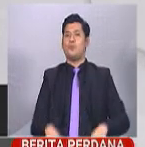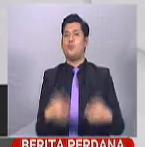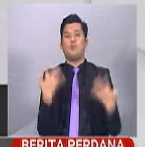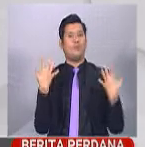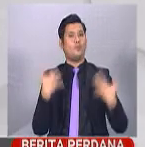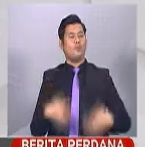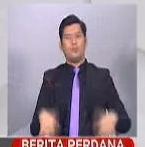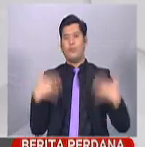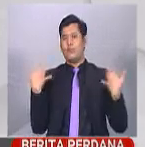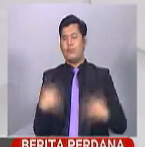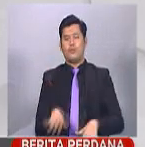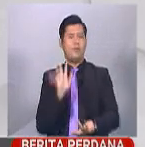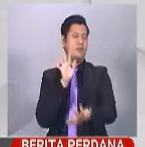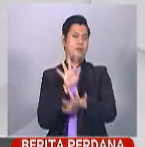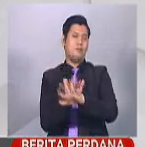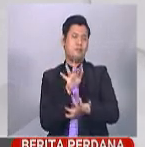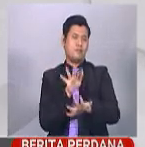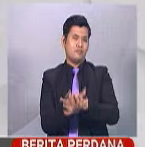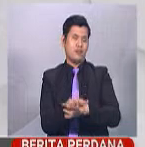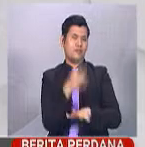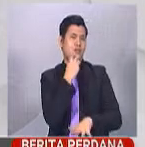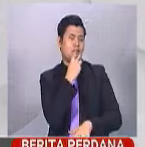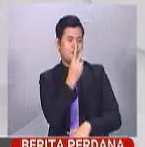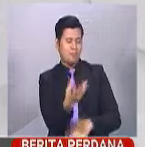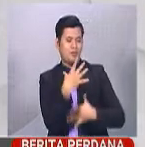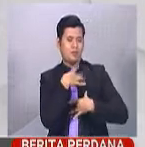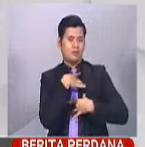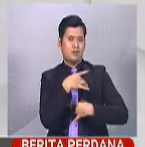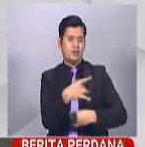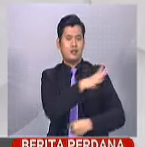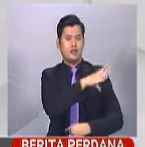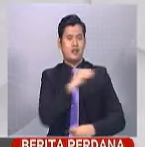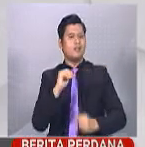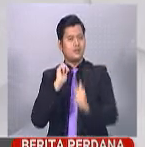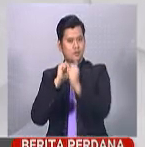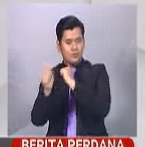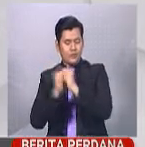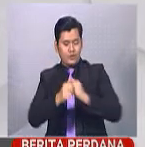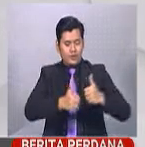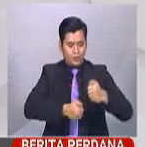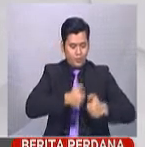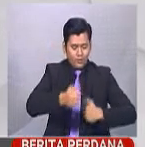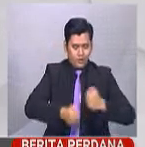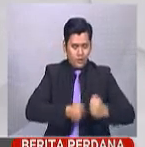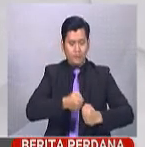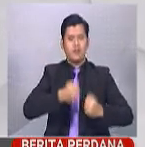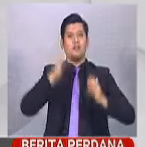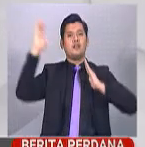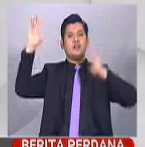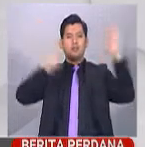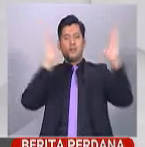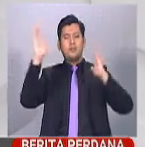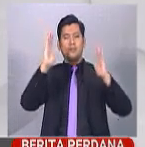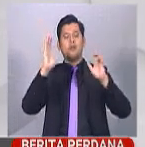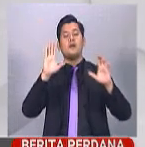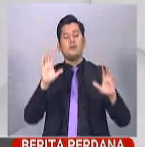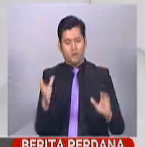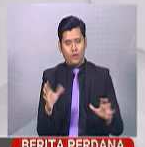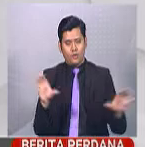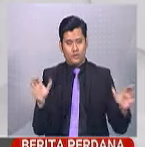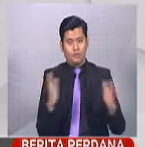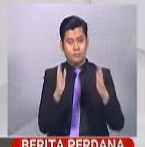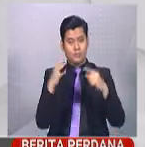biasa daripada peminat bola sepak dan sukan elektronik tanah air menurut penganjur utama persatuan bola sepak Malaysia